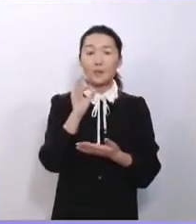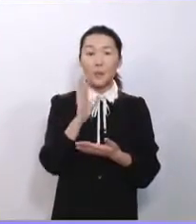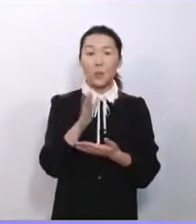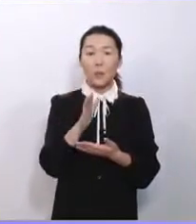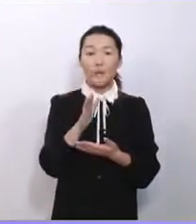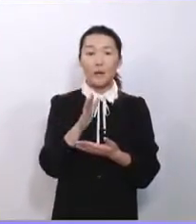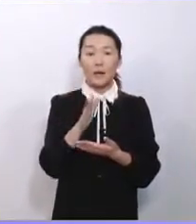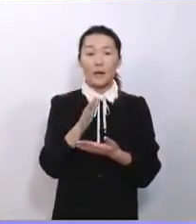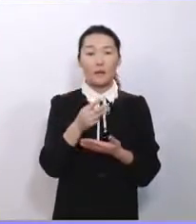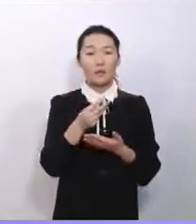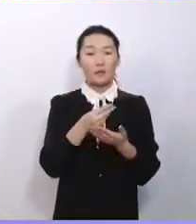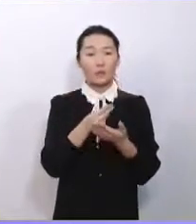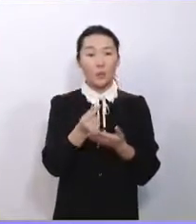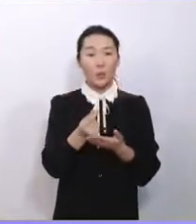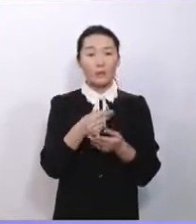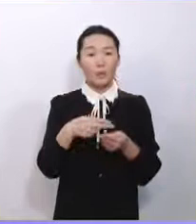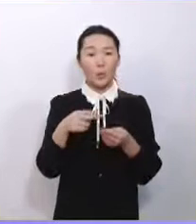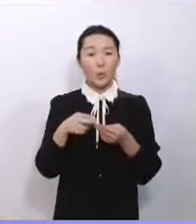стоит покупка.